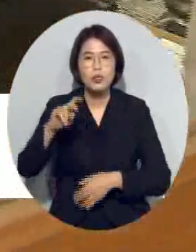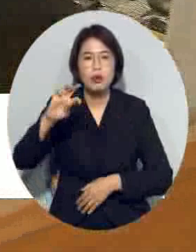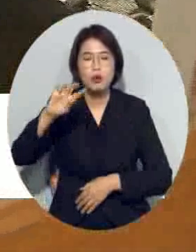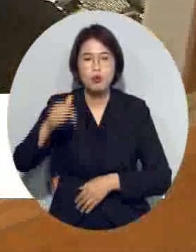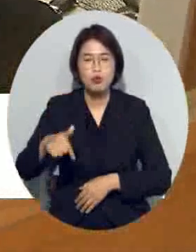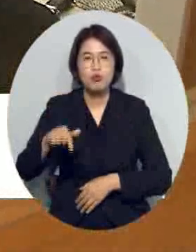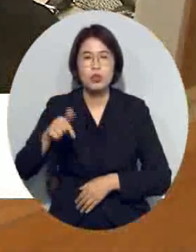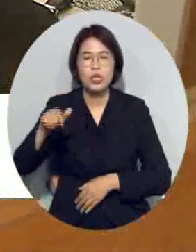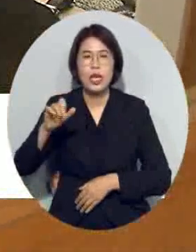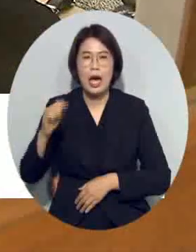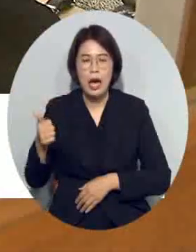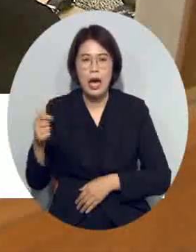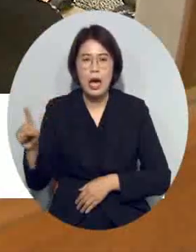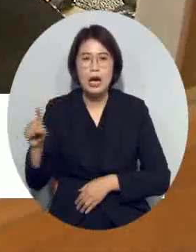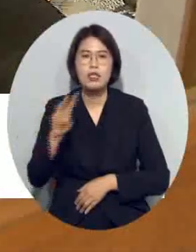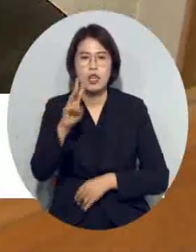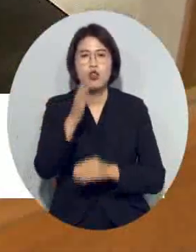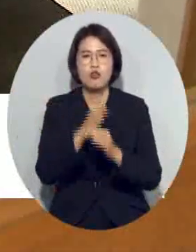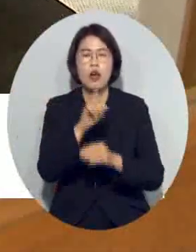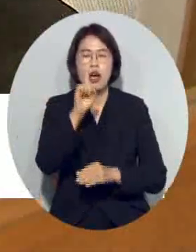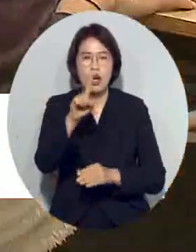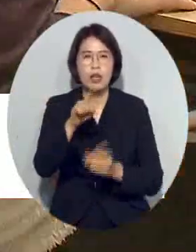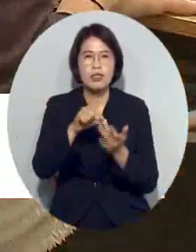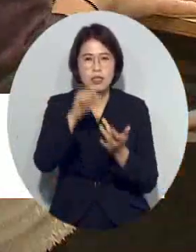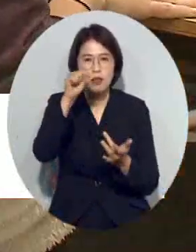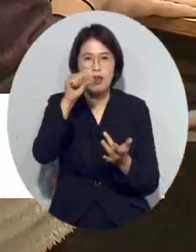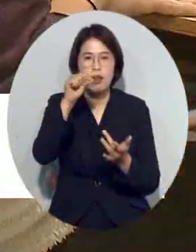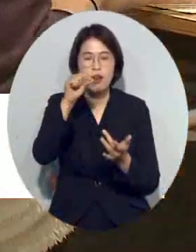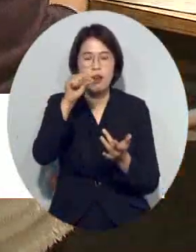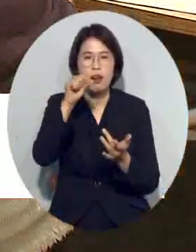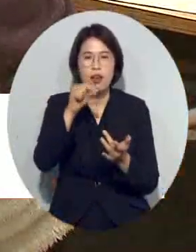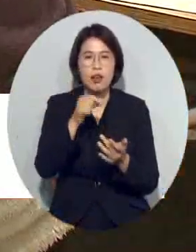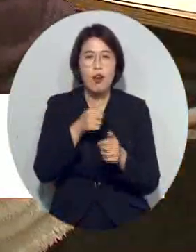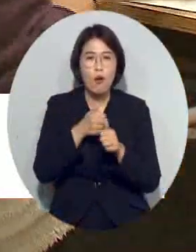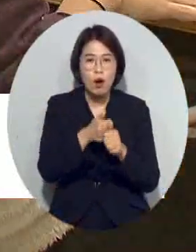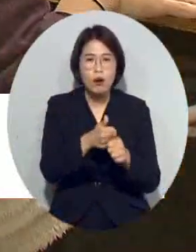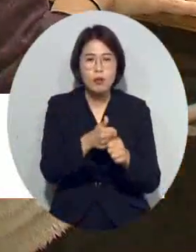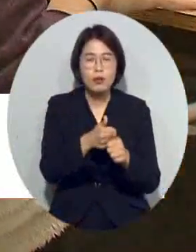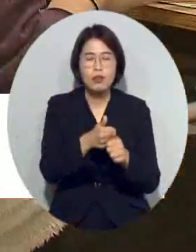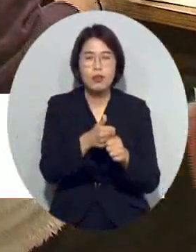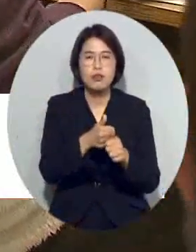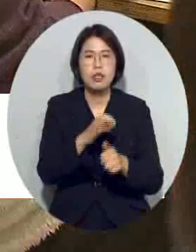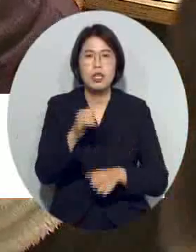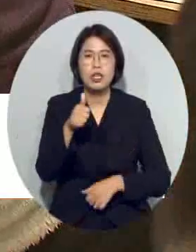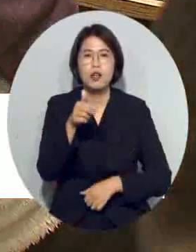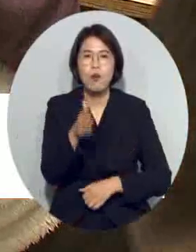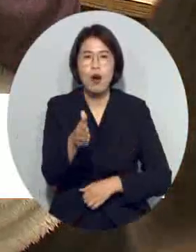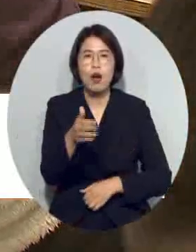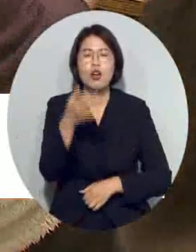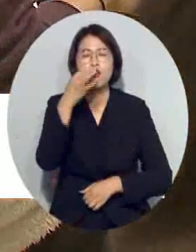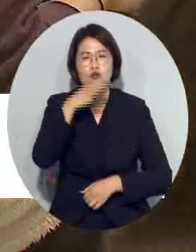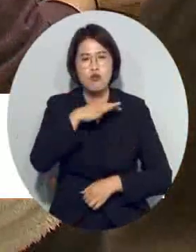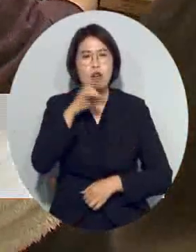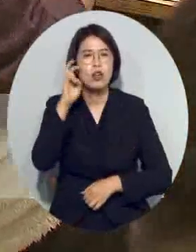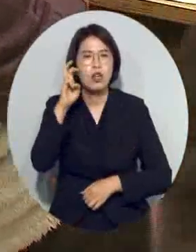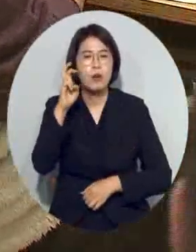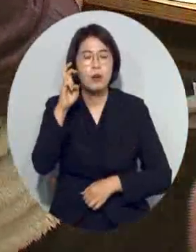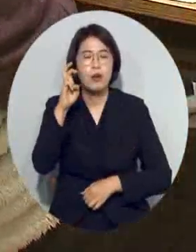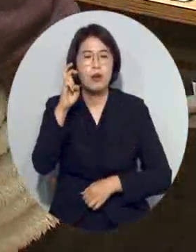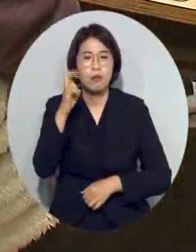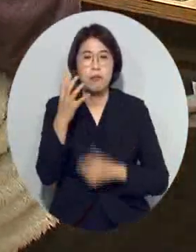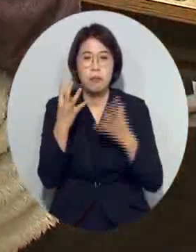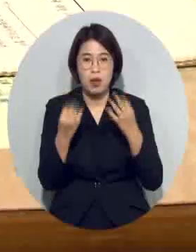미적분, 기하 중한 개를 선택해서 풀어야 하는데 이 선택 과목에 따라 이과가 유리할 것이라는 예측이